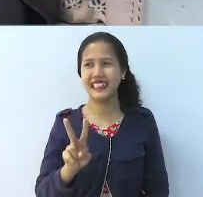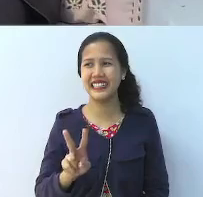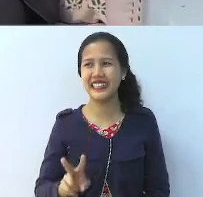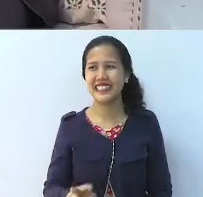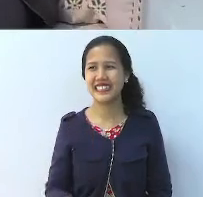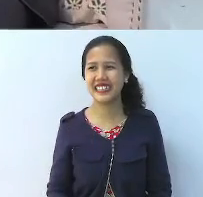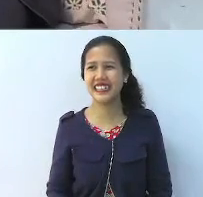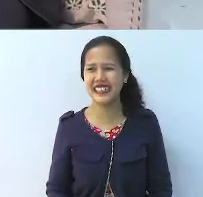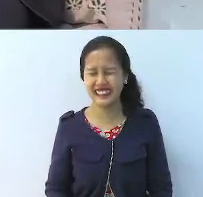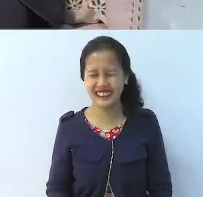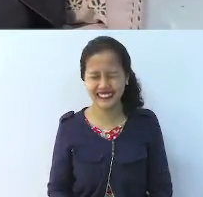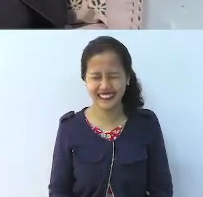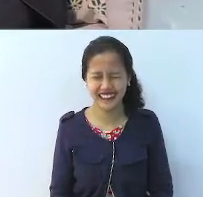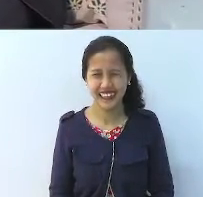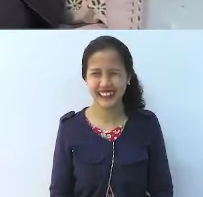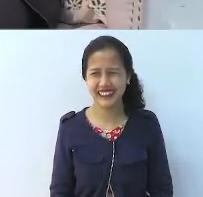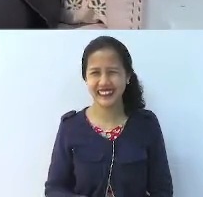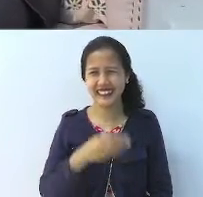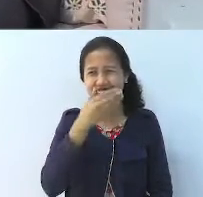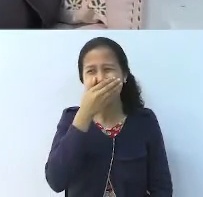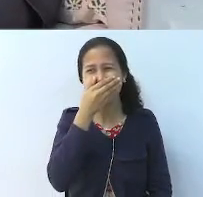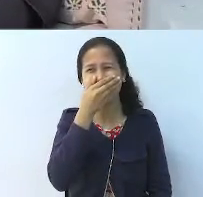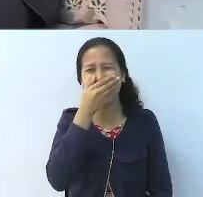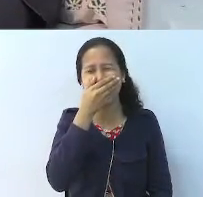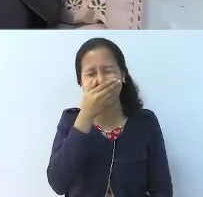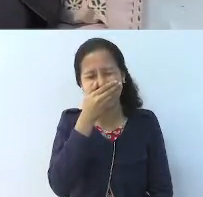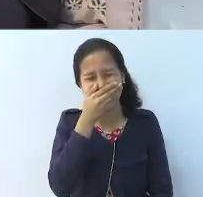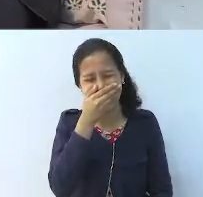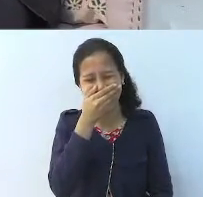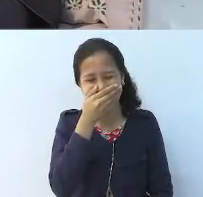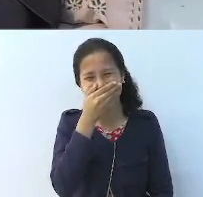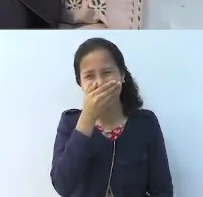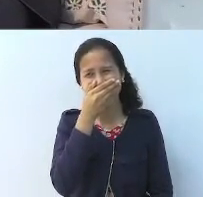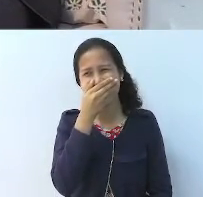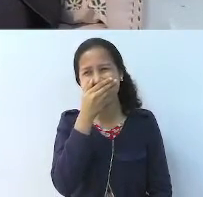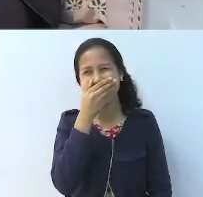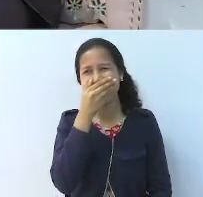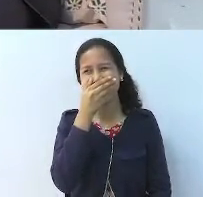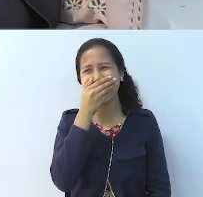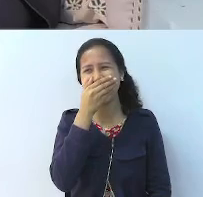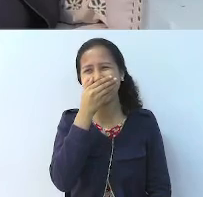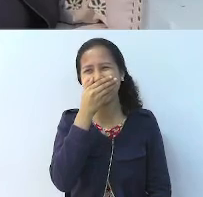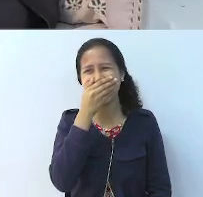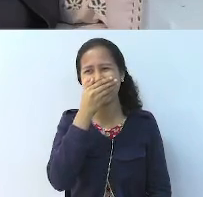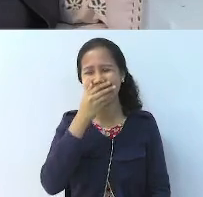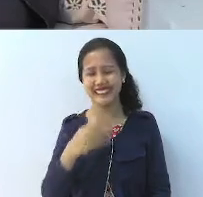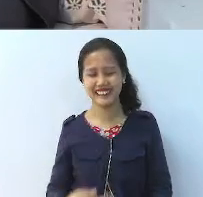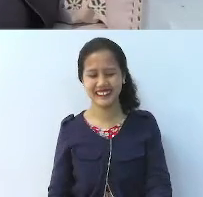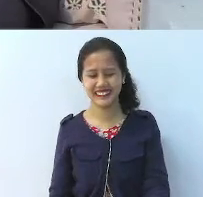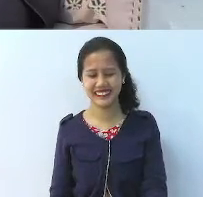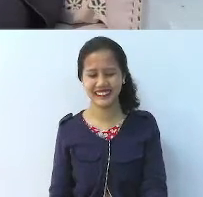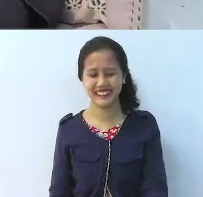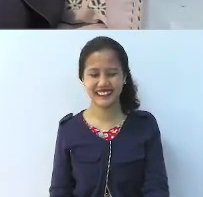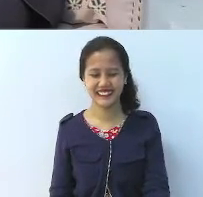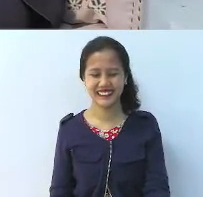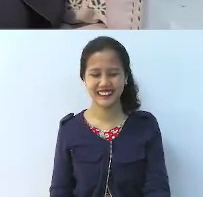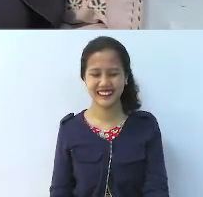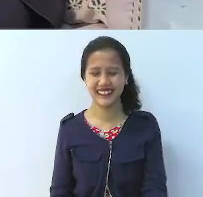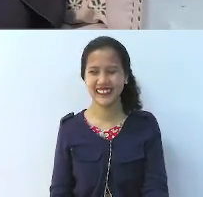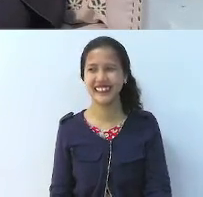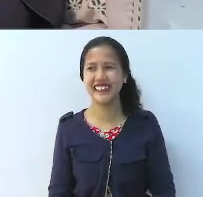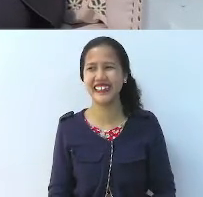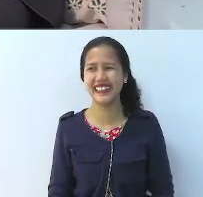Maraming salamat po at pasensya na dahil isa lang po ang nanalo ngayon. Dalawa. Si